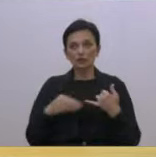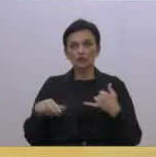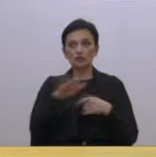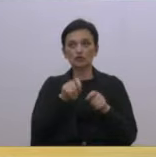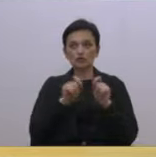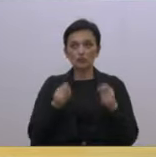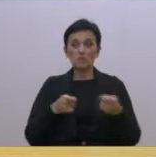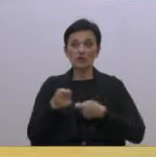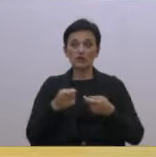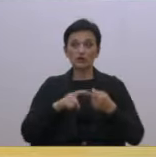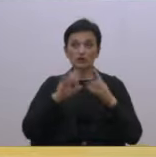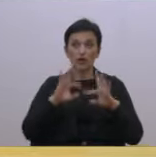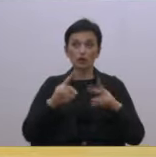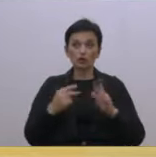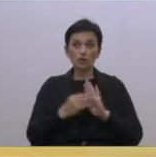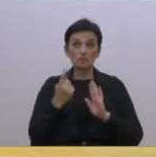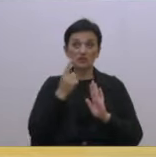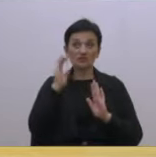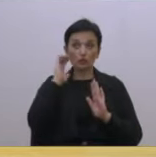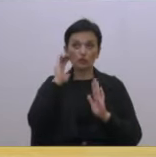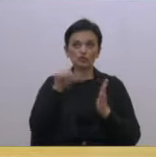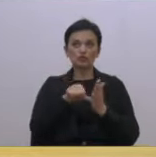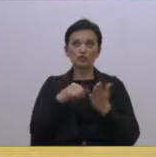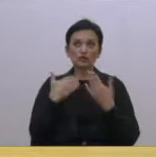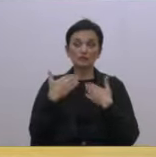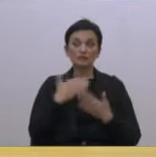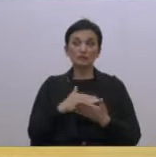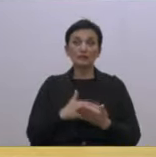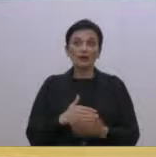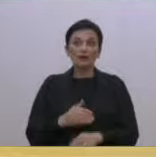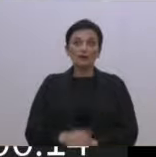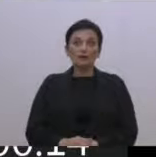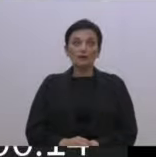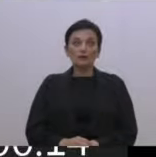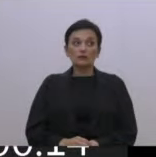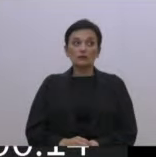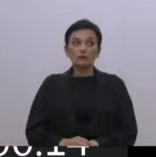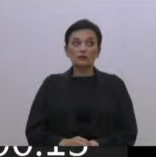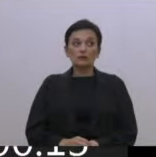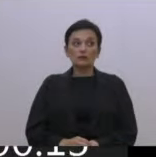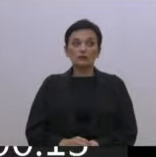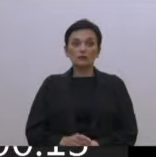Shakespeare, Marches, Kalusram, Pilumeni Mosmeri, Tho Chartered Kentis Regime.